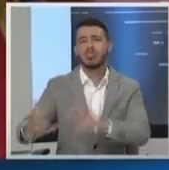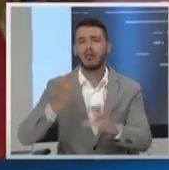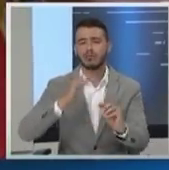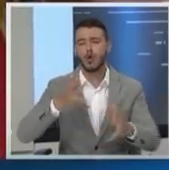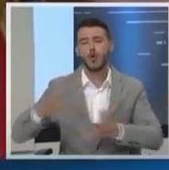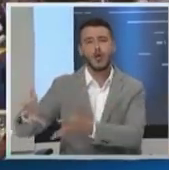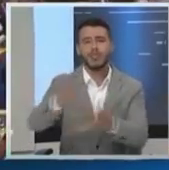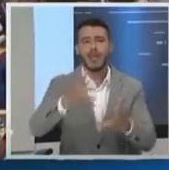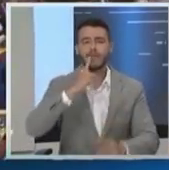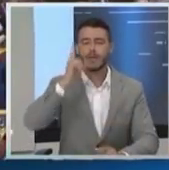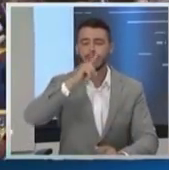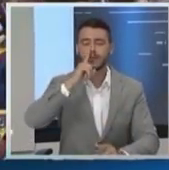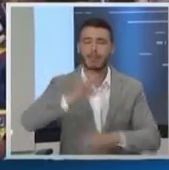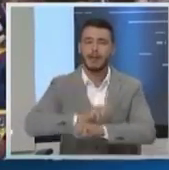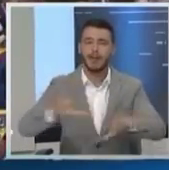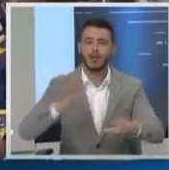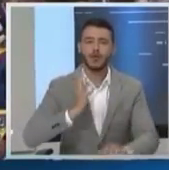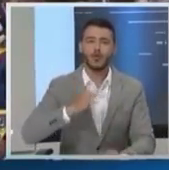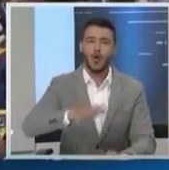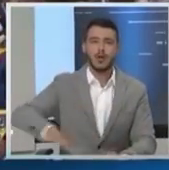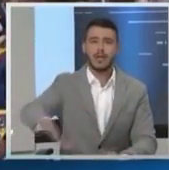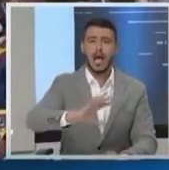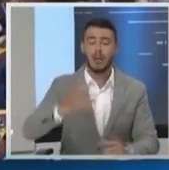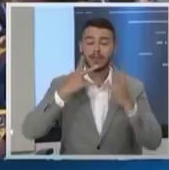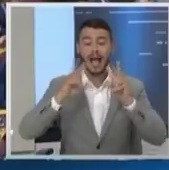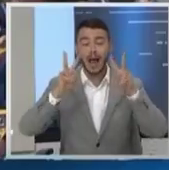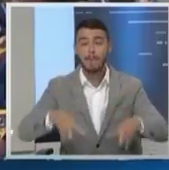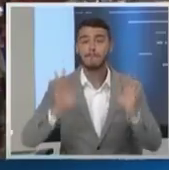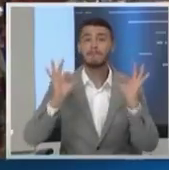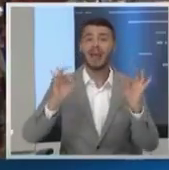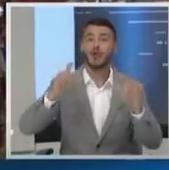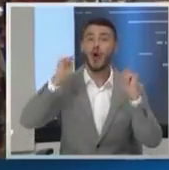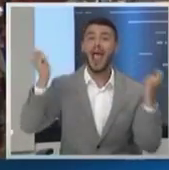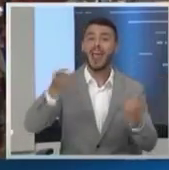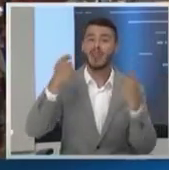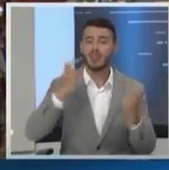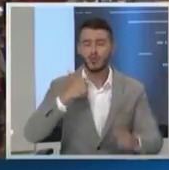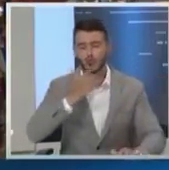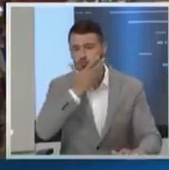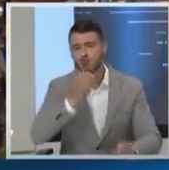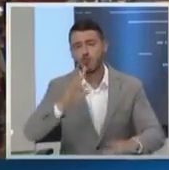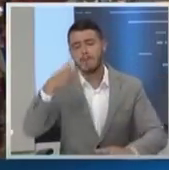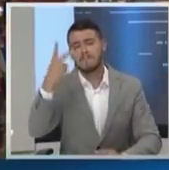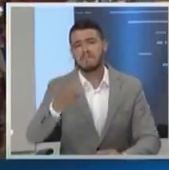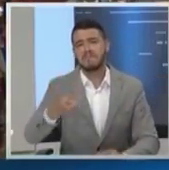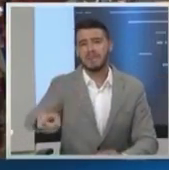ελληνικό λαό ότι δήθεν αναγνωρίσαμε μακεδονικό έθνος. Δεν ντροπή σας να το κάνετε αυτό.